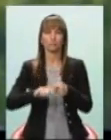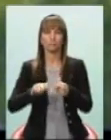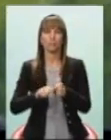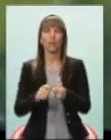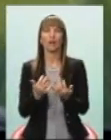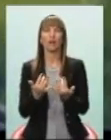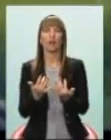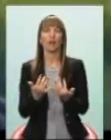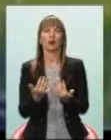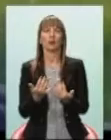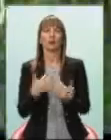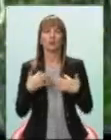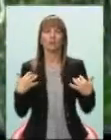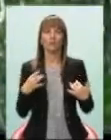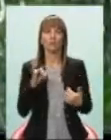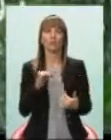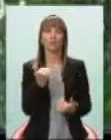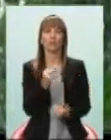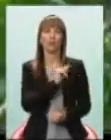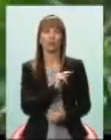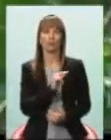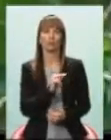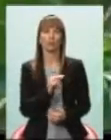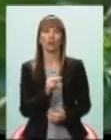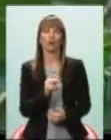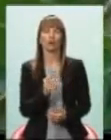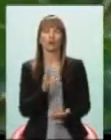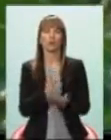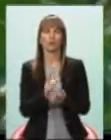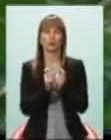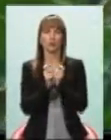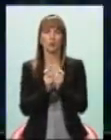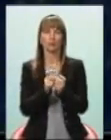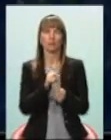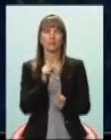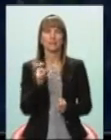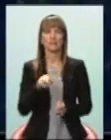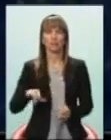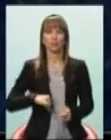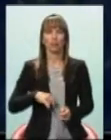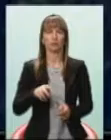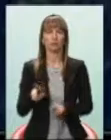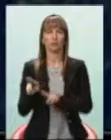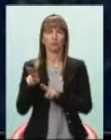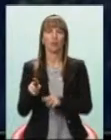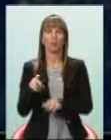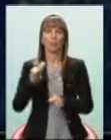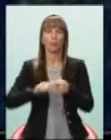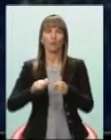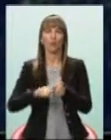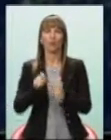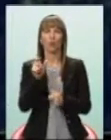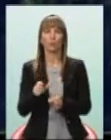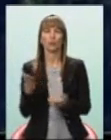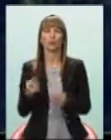диких тварин. Їх робота ще полягає у боротьбі з браконьєрами. Вони перевіряють ліцензії у людей, котрі приїхали на